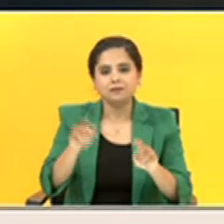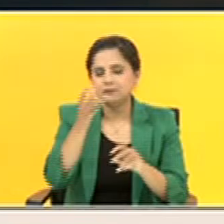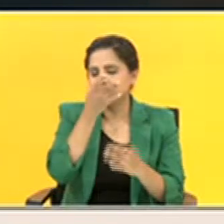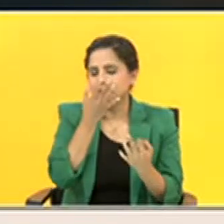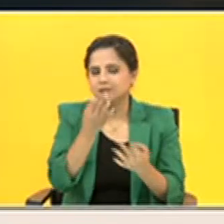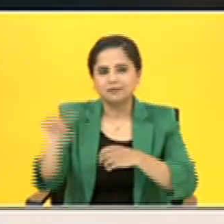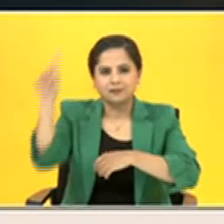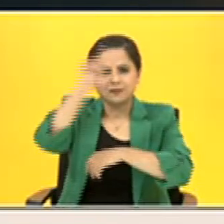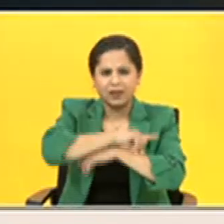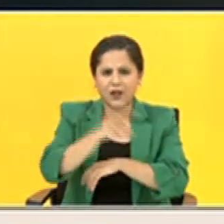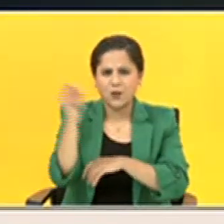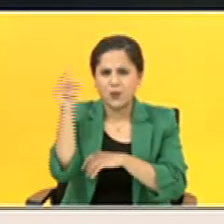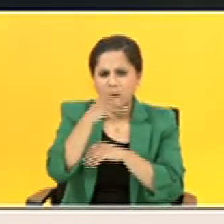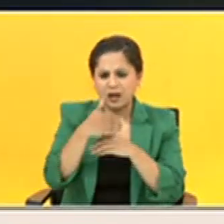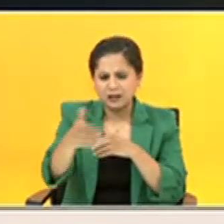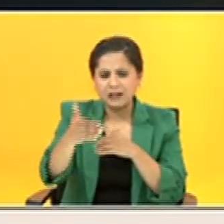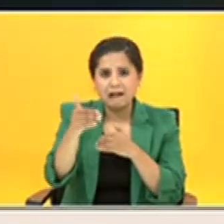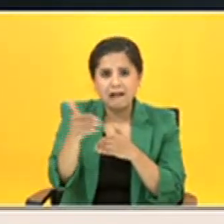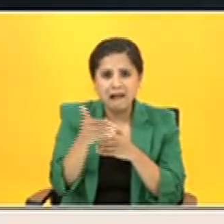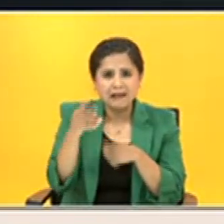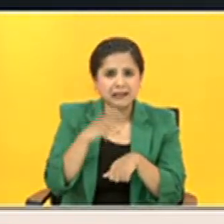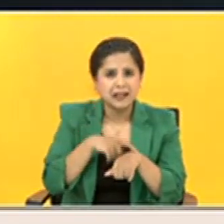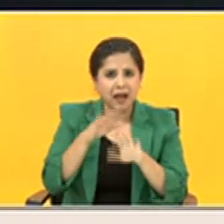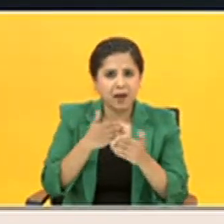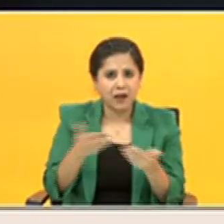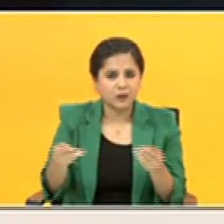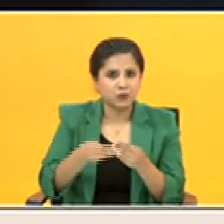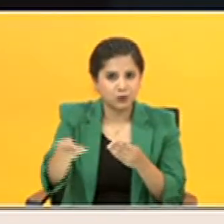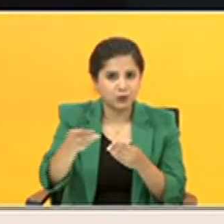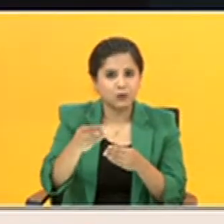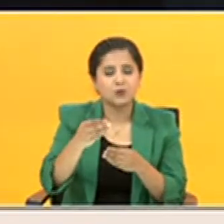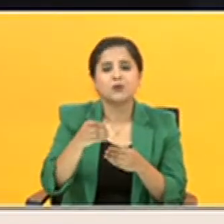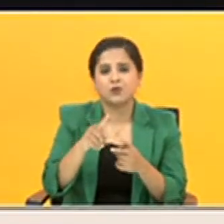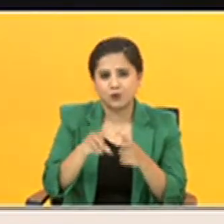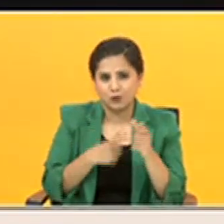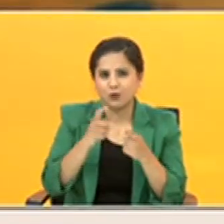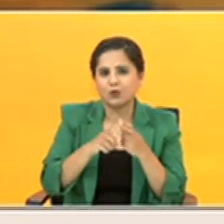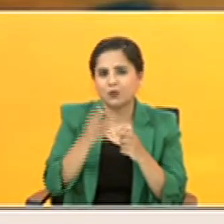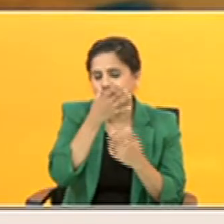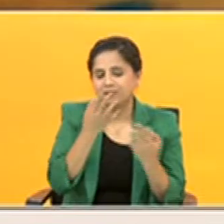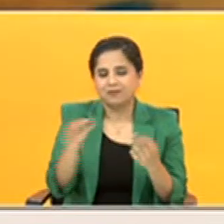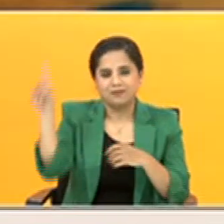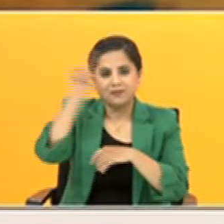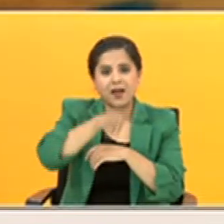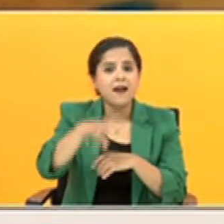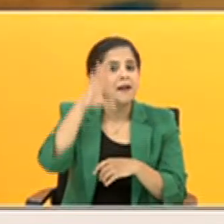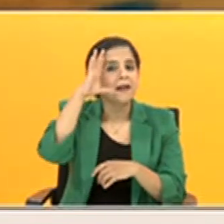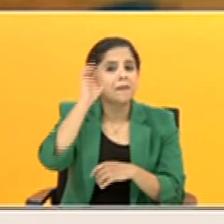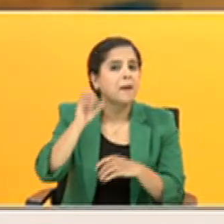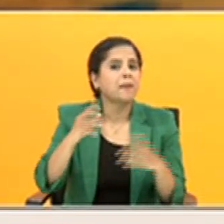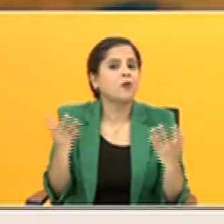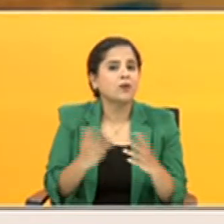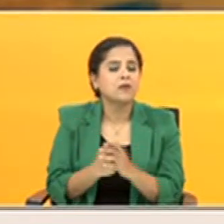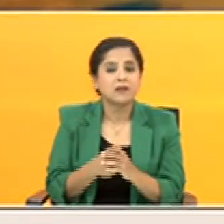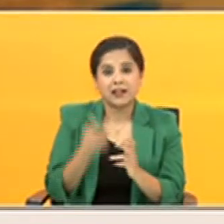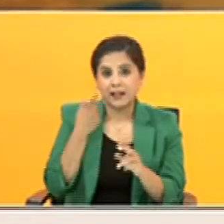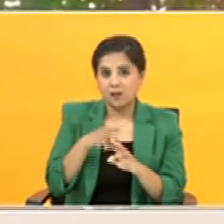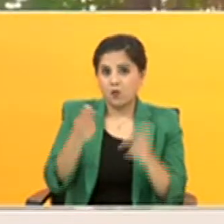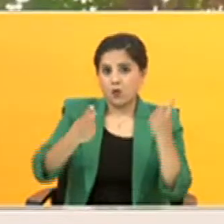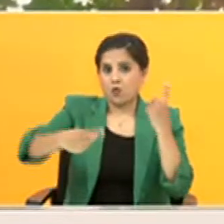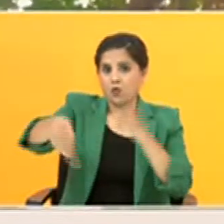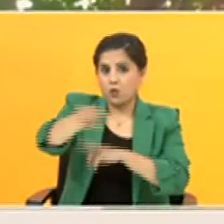में अब 1 महीने से भी कम समय बचा है। ये अवसर याद दिलाता है कि अगर